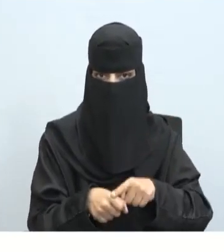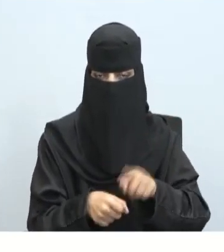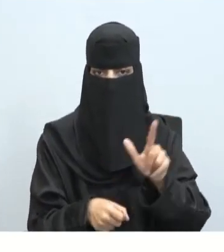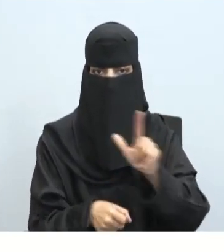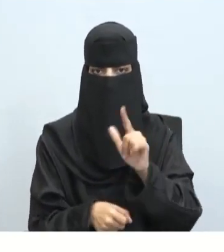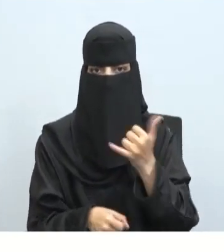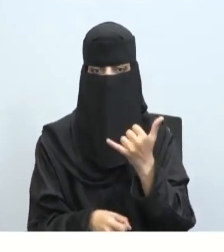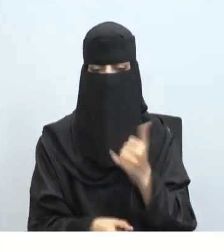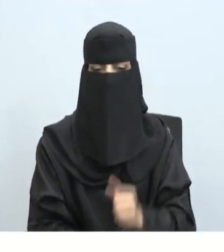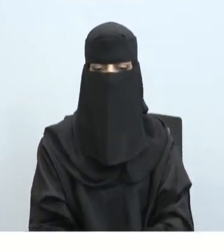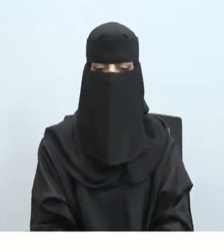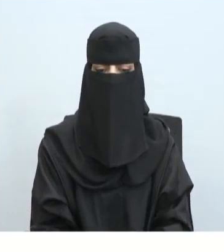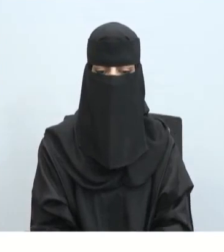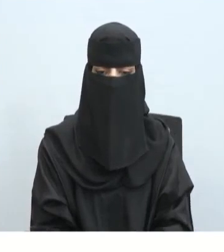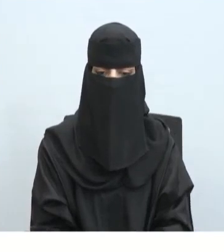اللغه